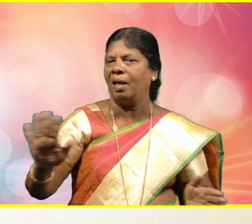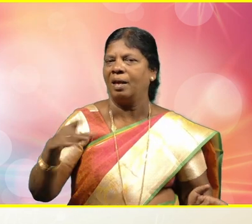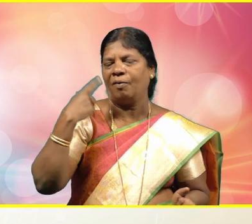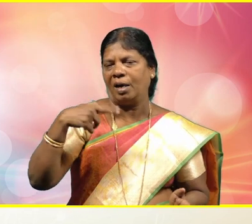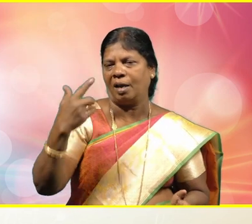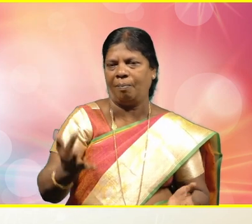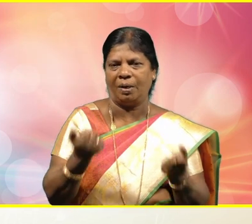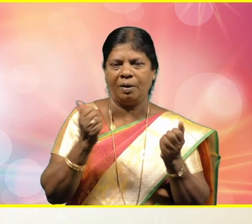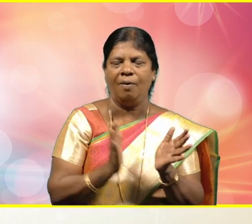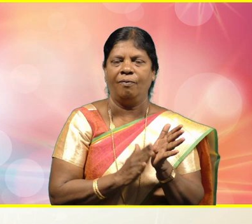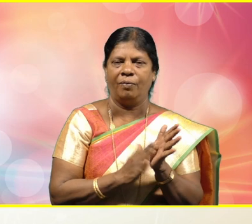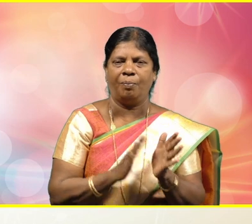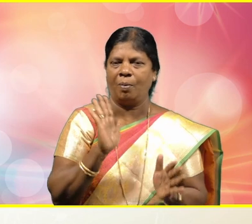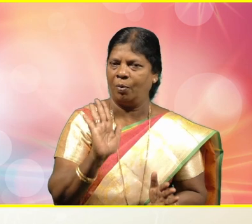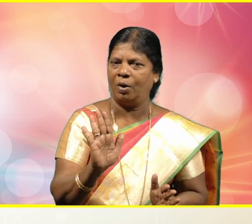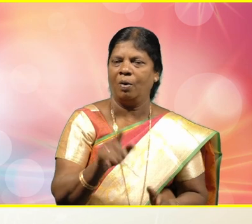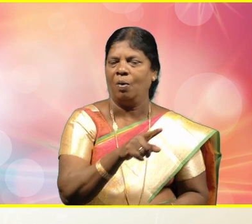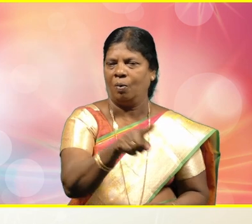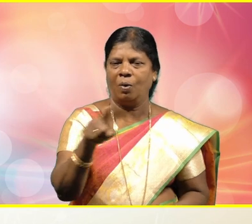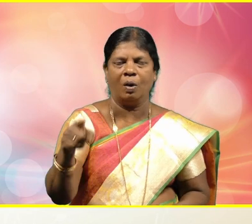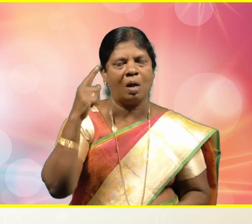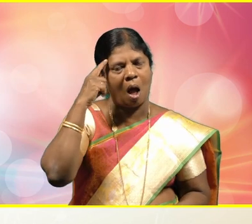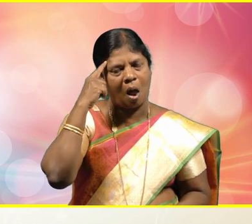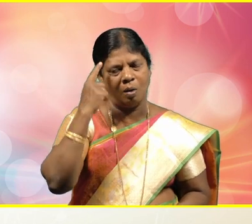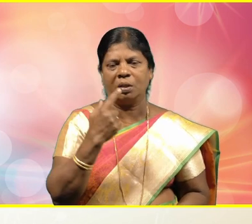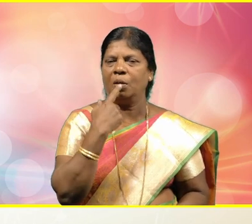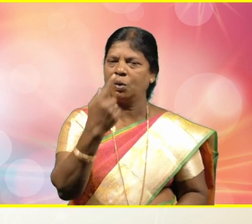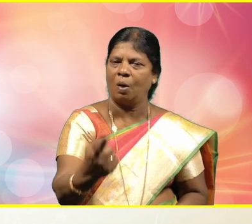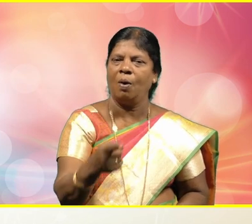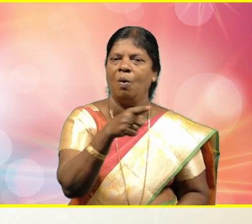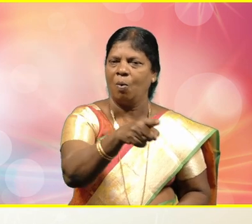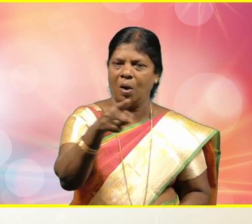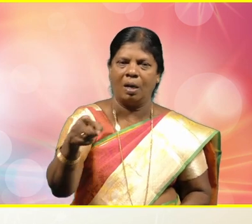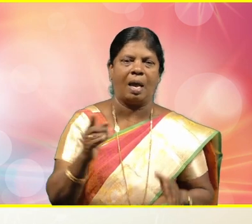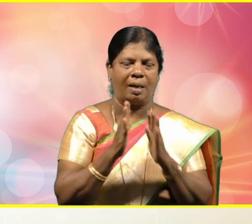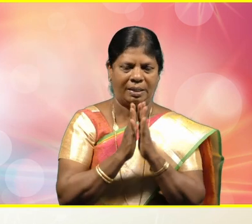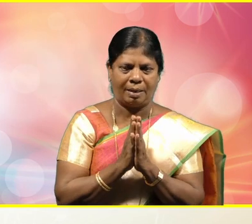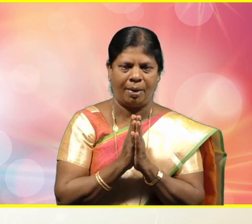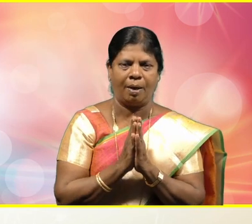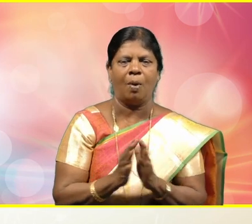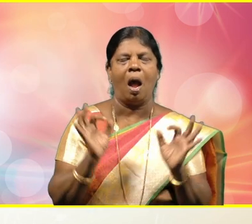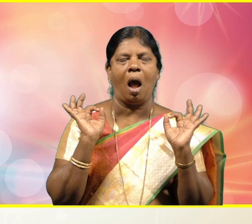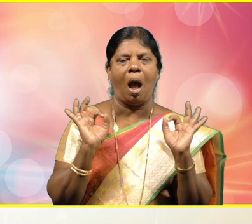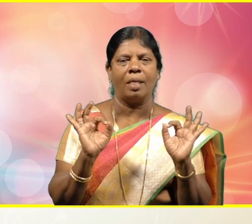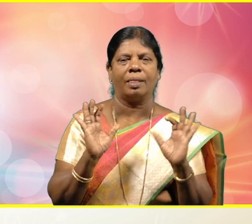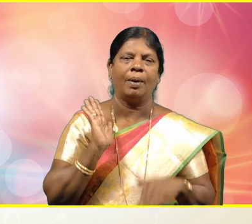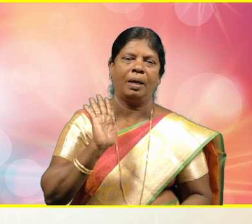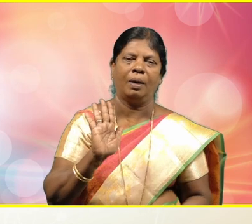பெற்றுக்கொள்ள விரும்புகிறீர்களா? உங்களுக்கு ஆலோசனை கூறவும் உங்களுக்காக